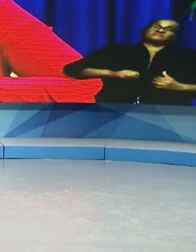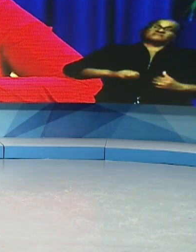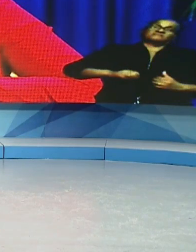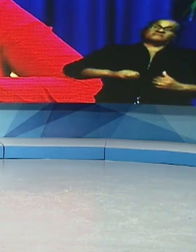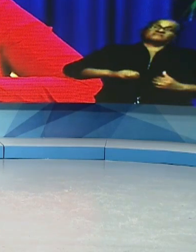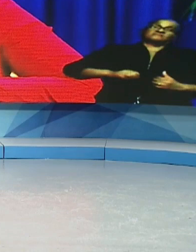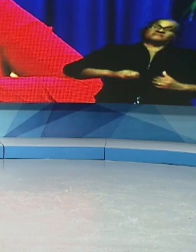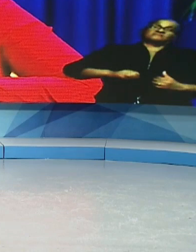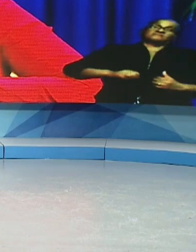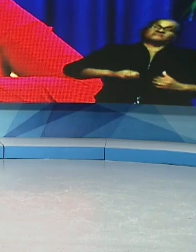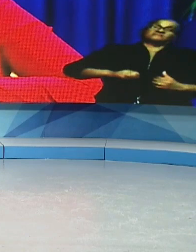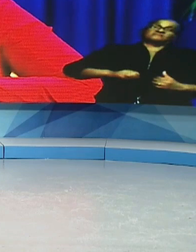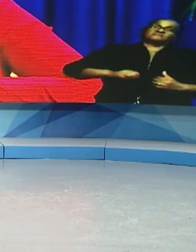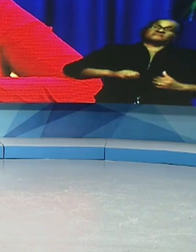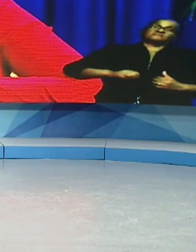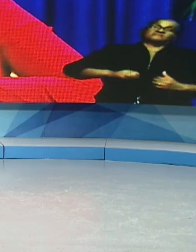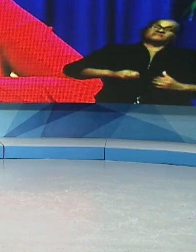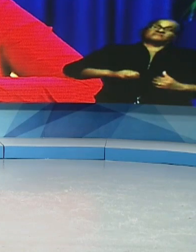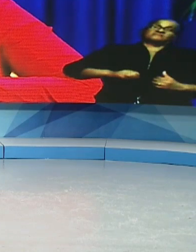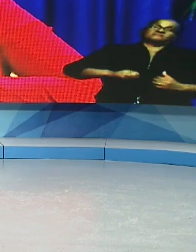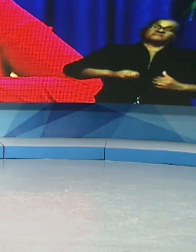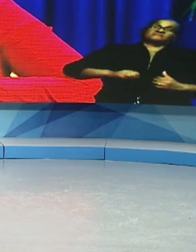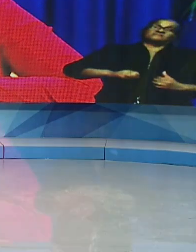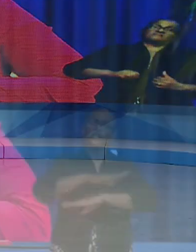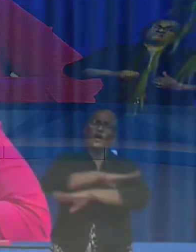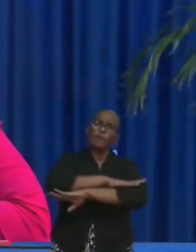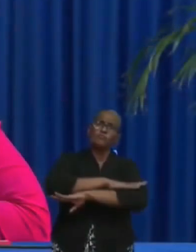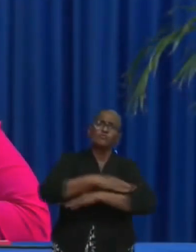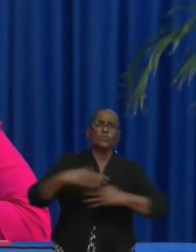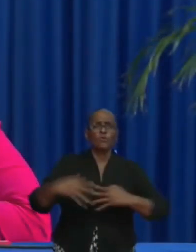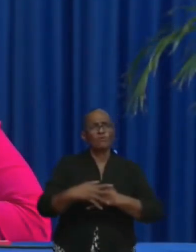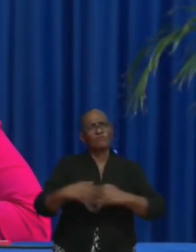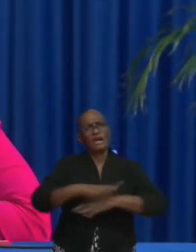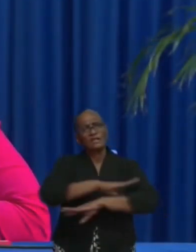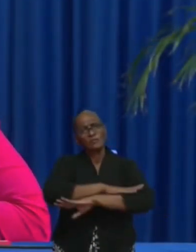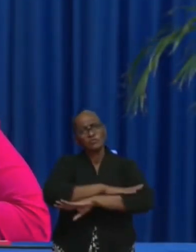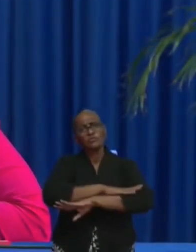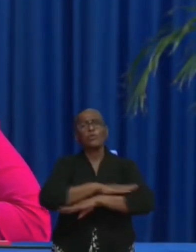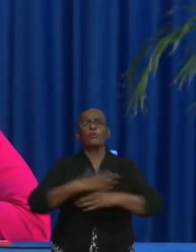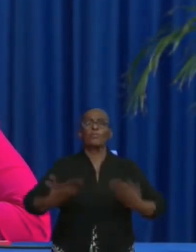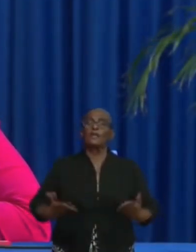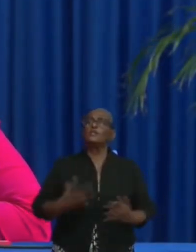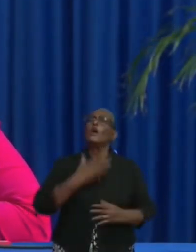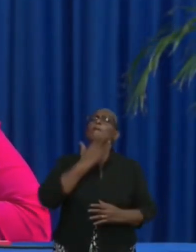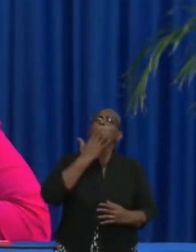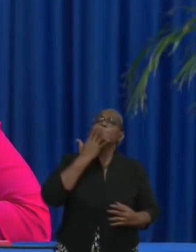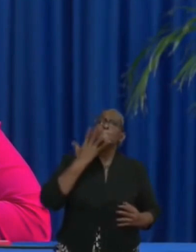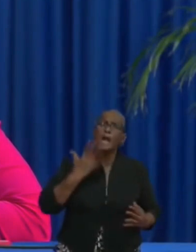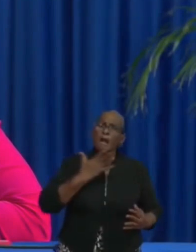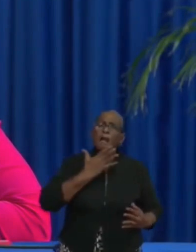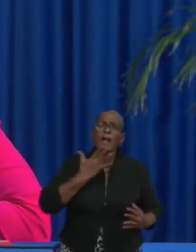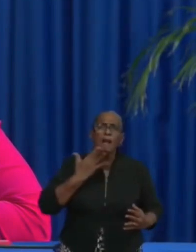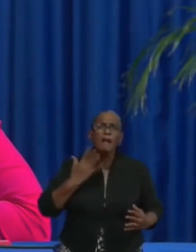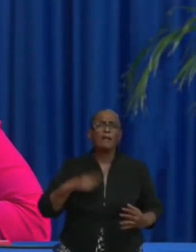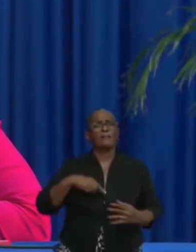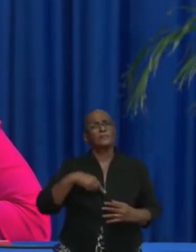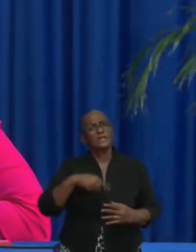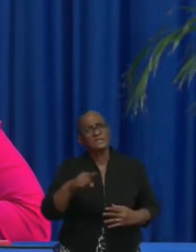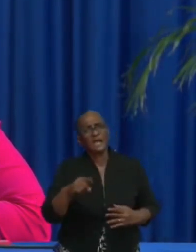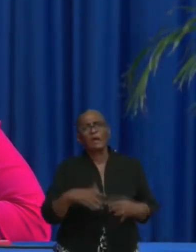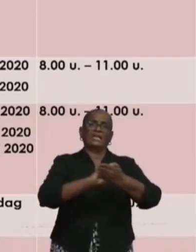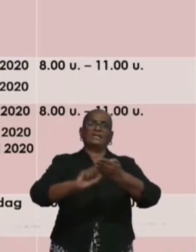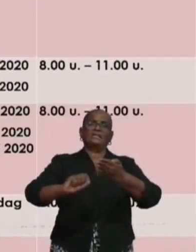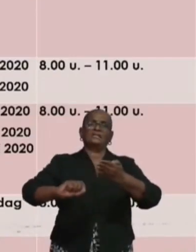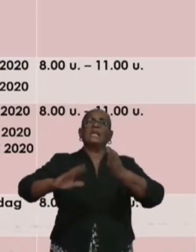schooljaar 2020-2021. Dit haalde de directeur van onderwijs, Natasha Benanon, gisteren aan tijdens